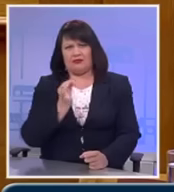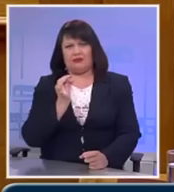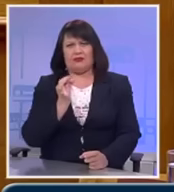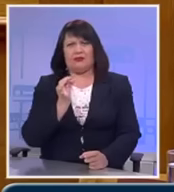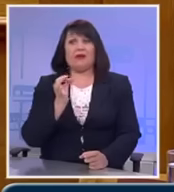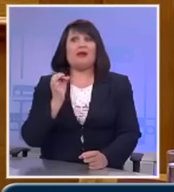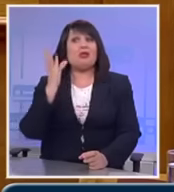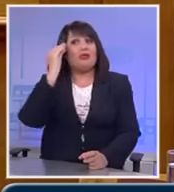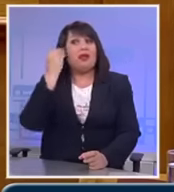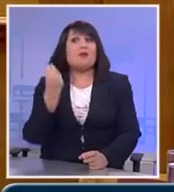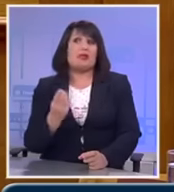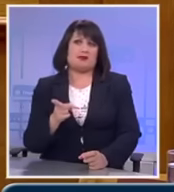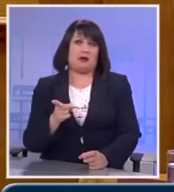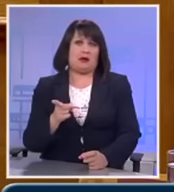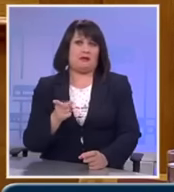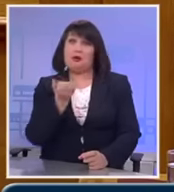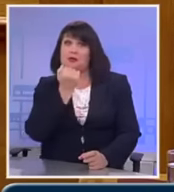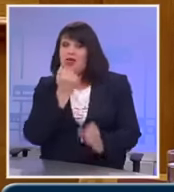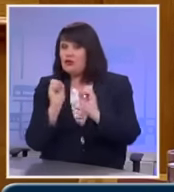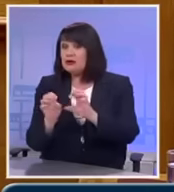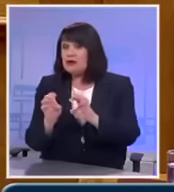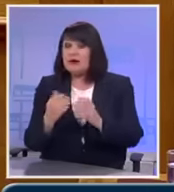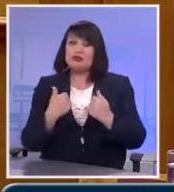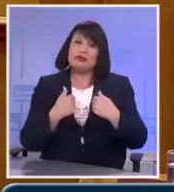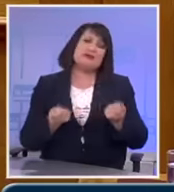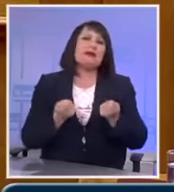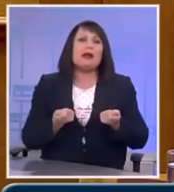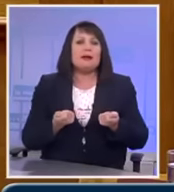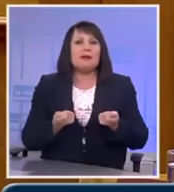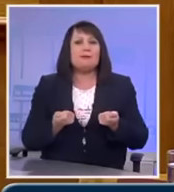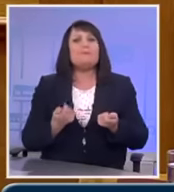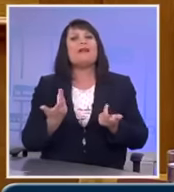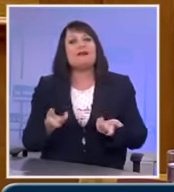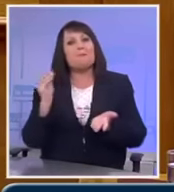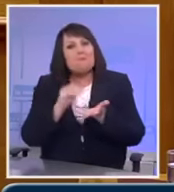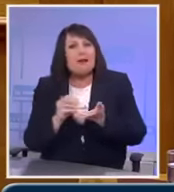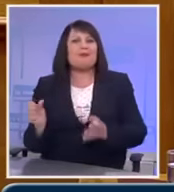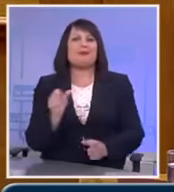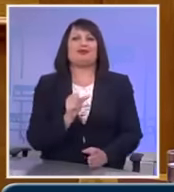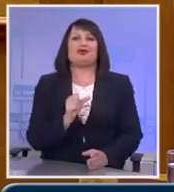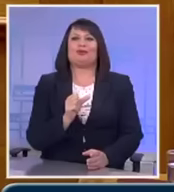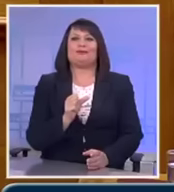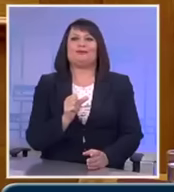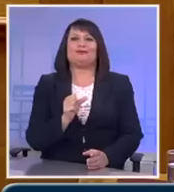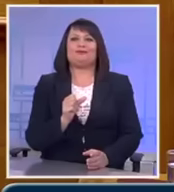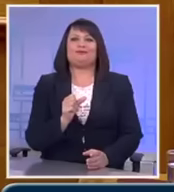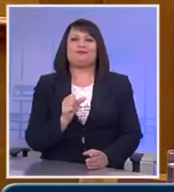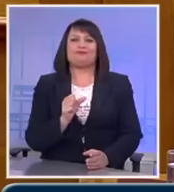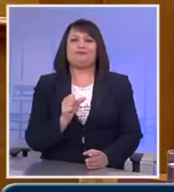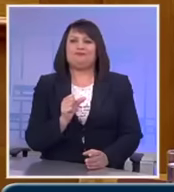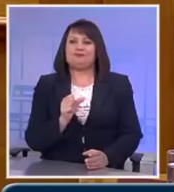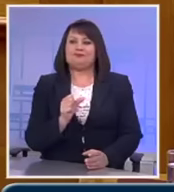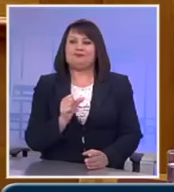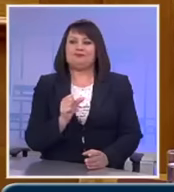καλά ενημερωμένος εμείς αυτό που κάναμε ήταν να επαναφέρουμε αυτό που είχε